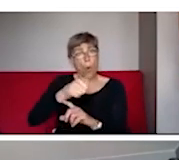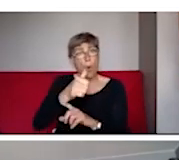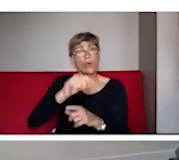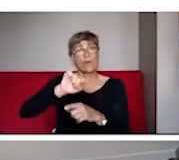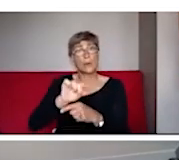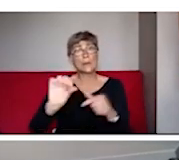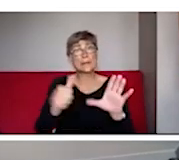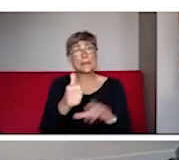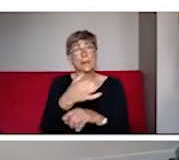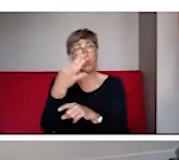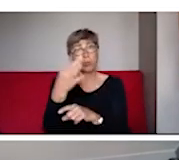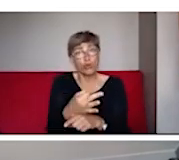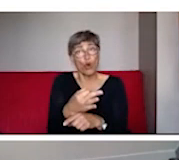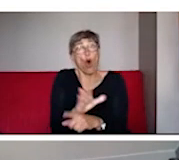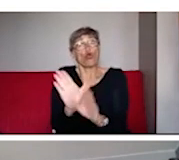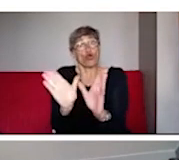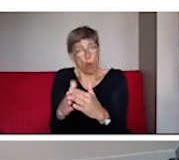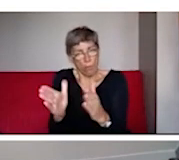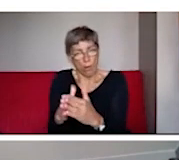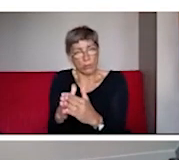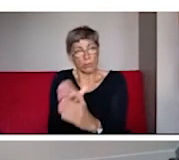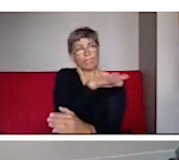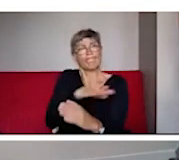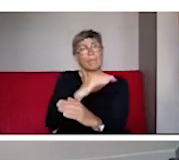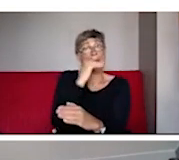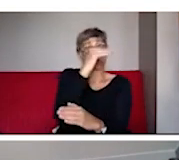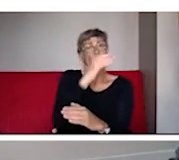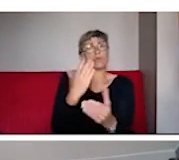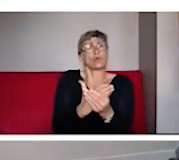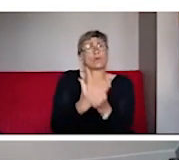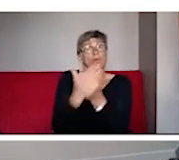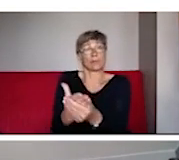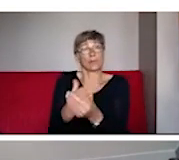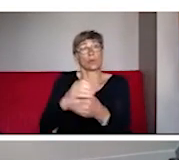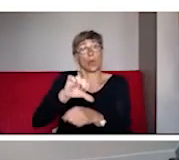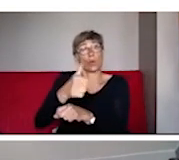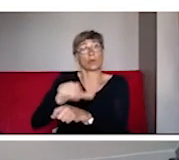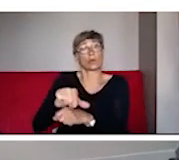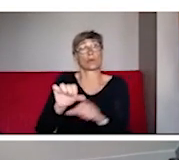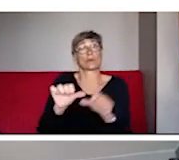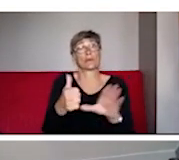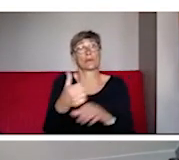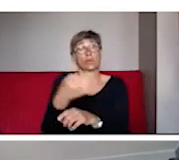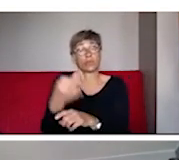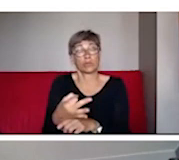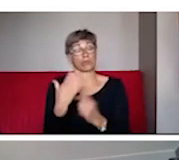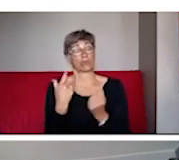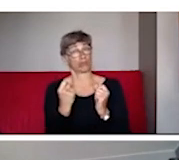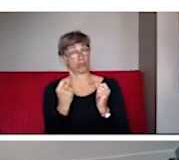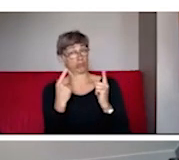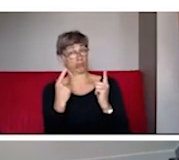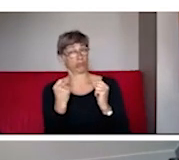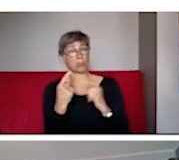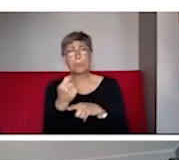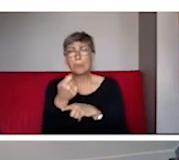11,6% des demandes d'adultes déposées. Donc on est assez étonné du peu